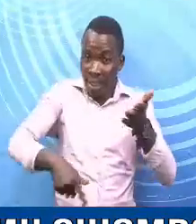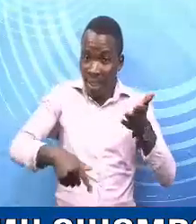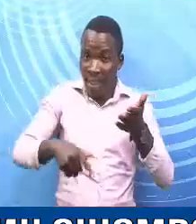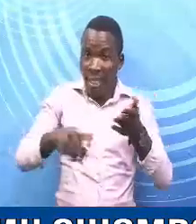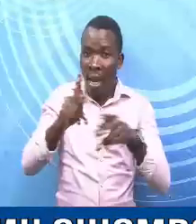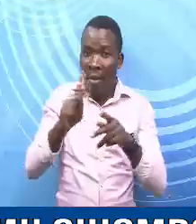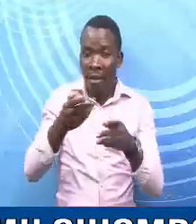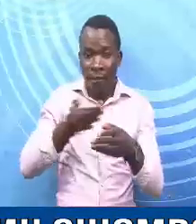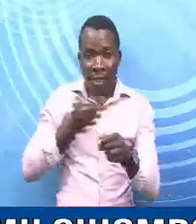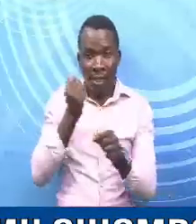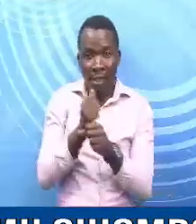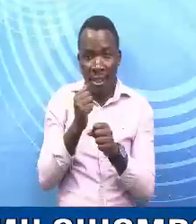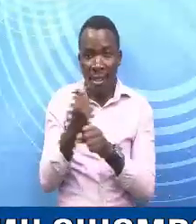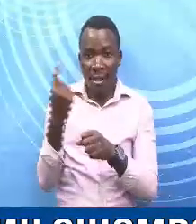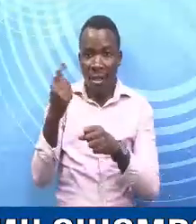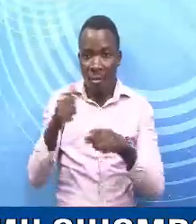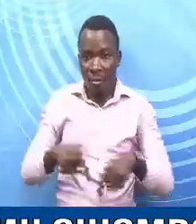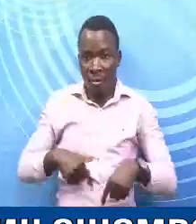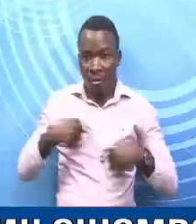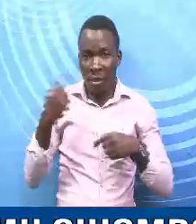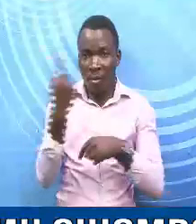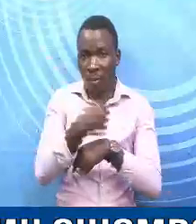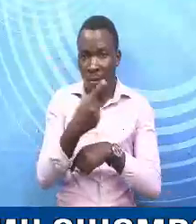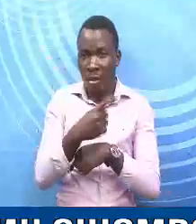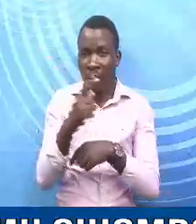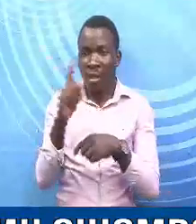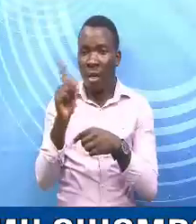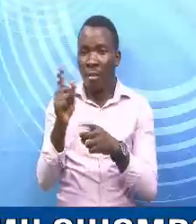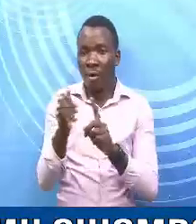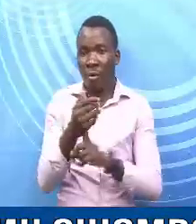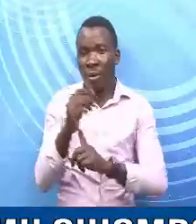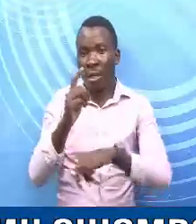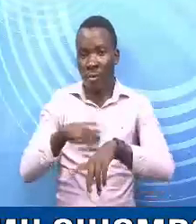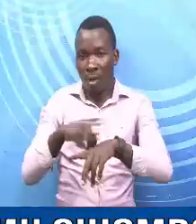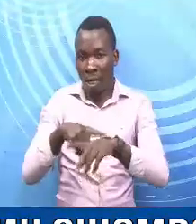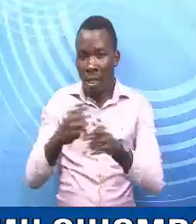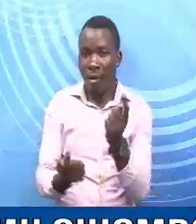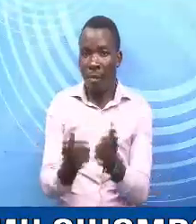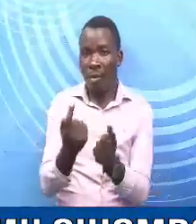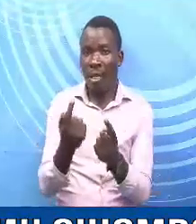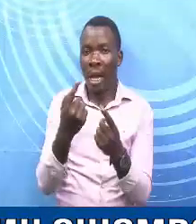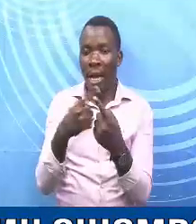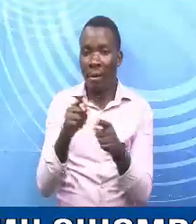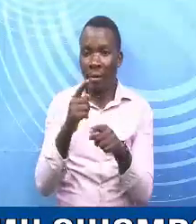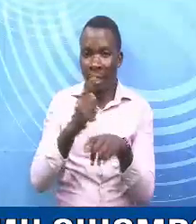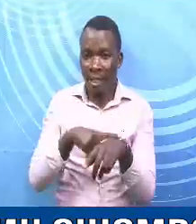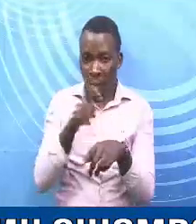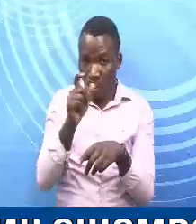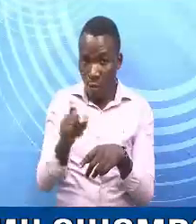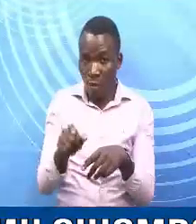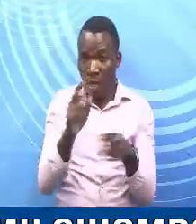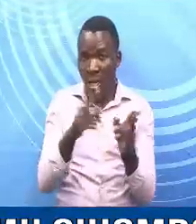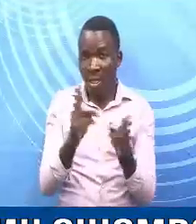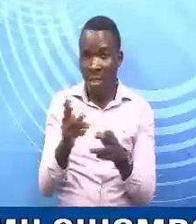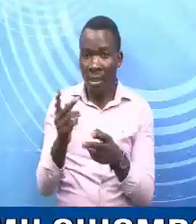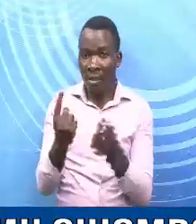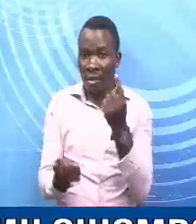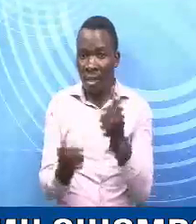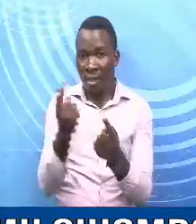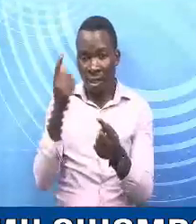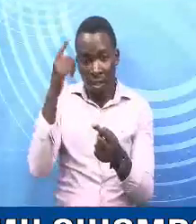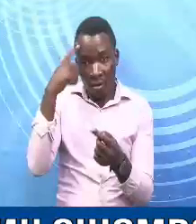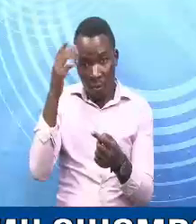buri munsi ntabwo dukunda kubona umwanya wo kubyitekera. Ubwo rero iyo umuntu asanzwe abiteka tumuzi